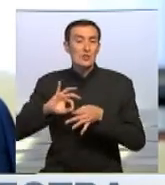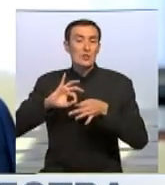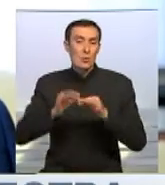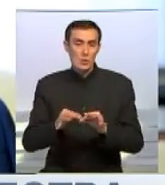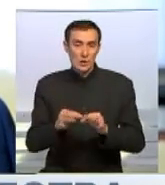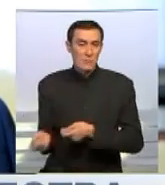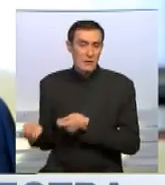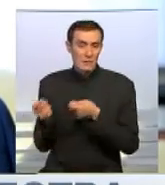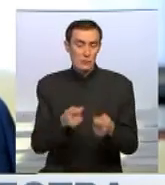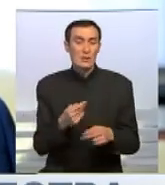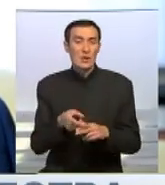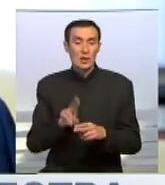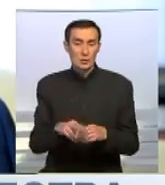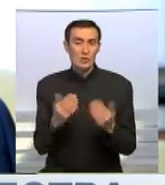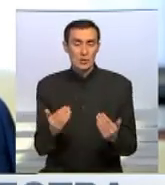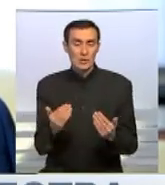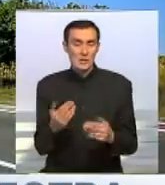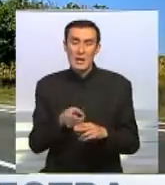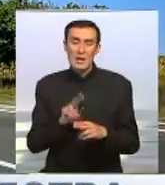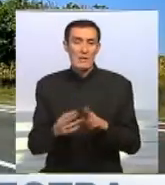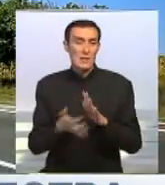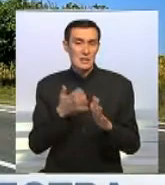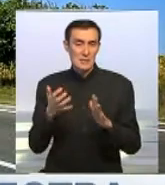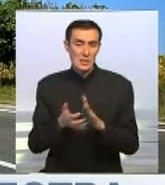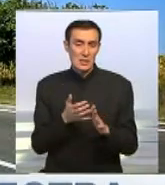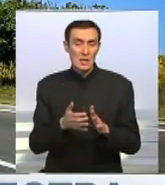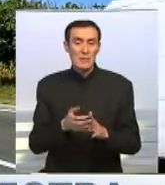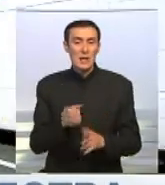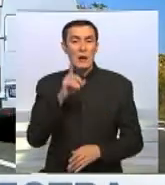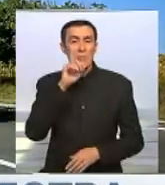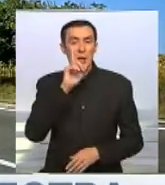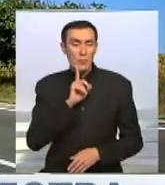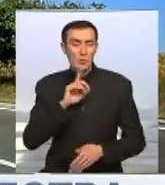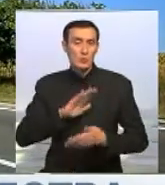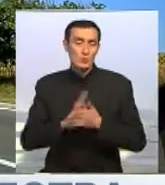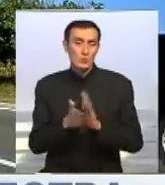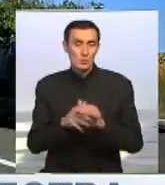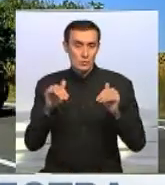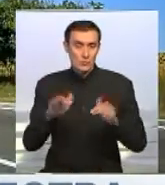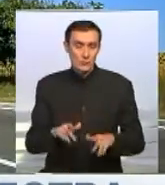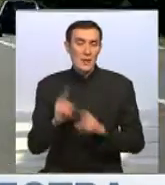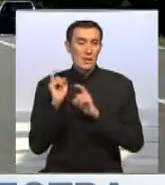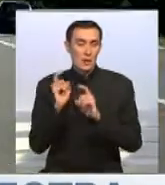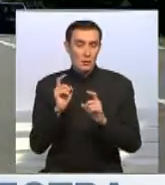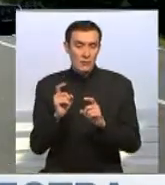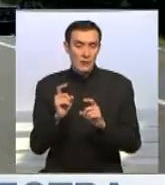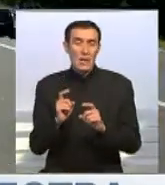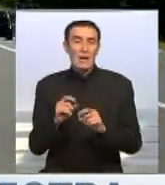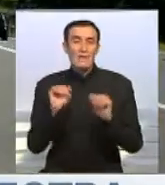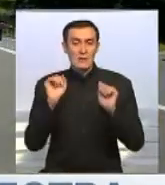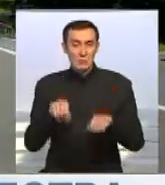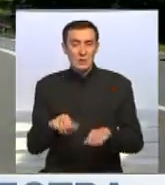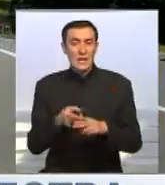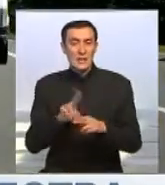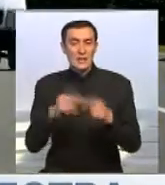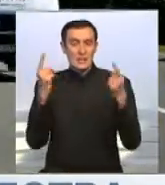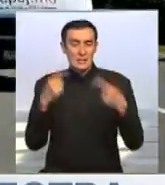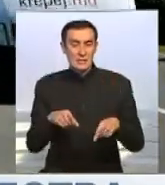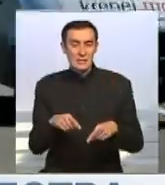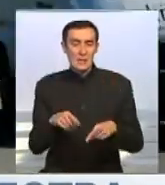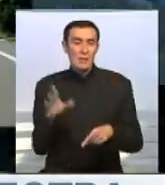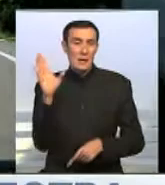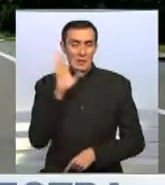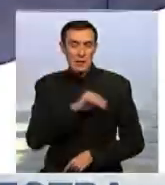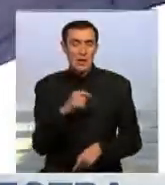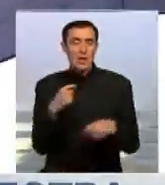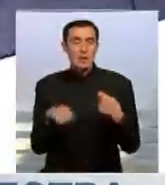логистики, которая сейчас есть, в принципе, это недостаточно. При благополучном исходе проблем с логистикой кризис последних 3 лет имеет все шансы разрешиться. Более того,